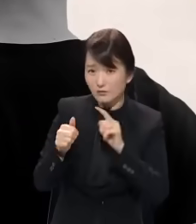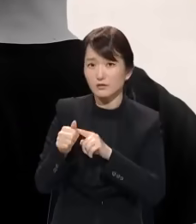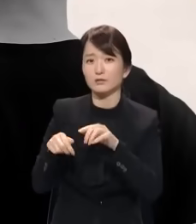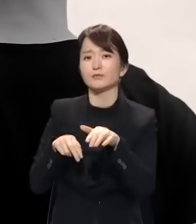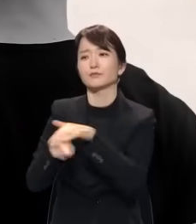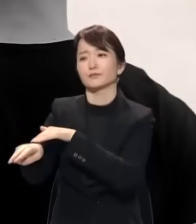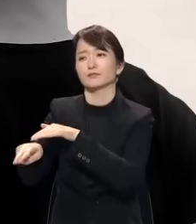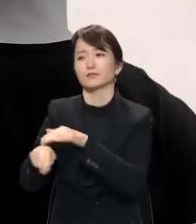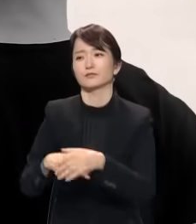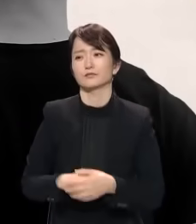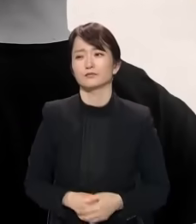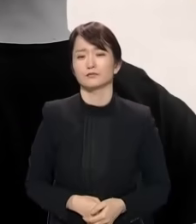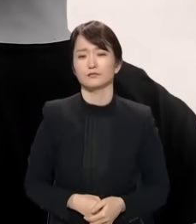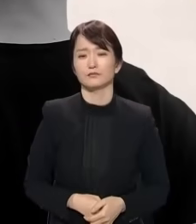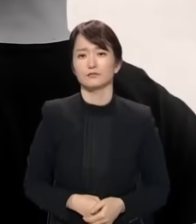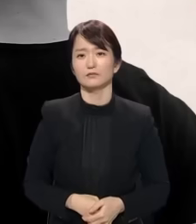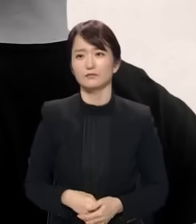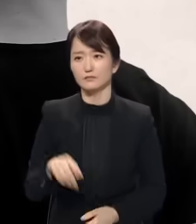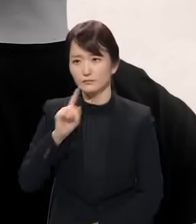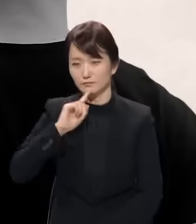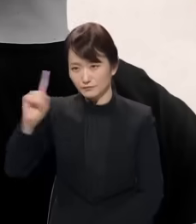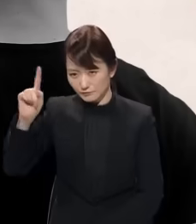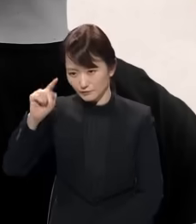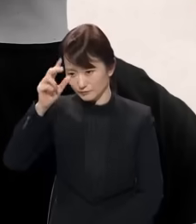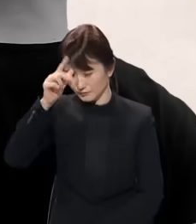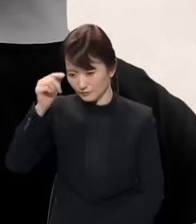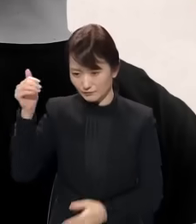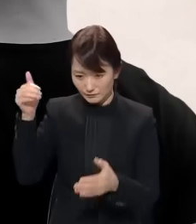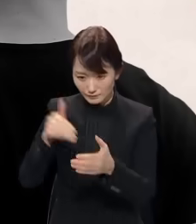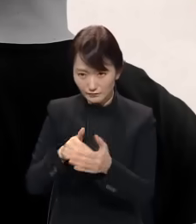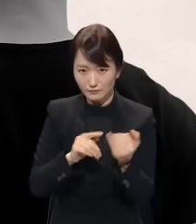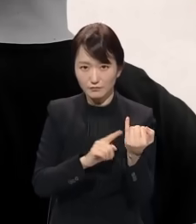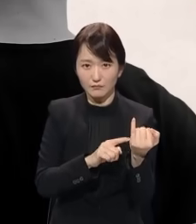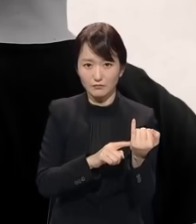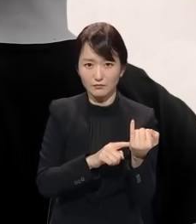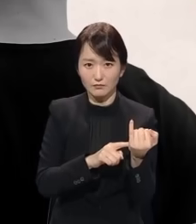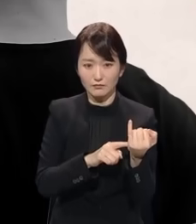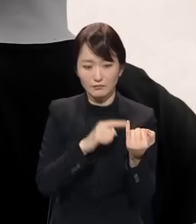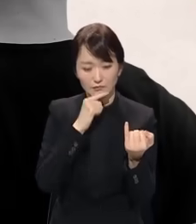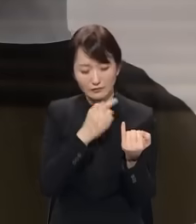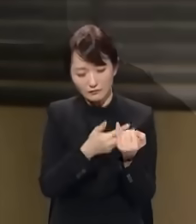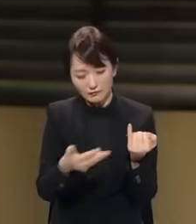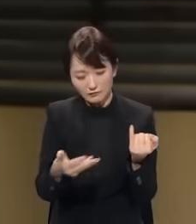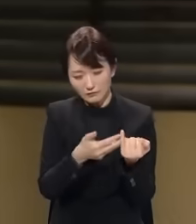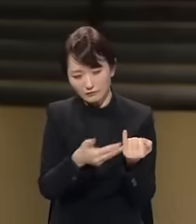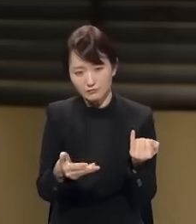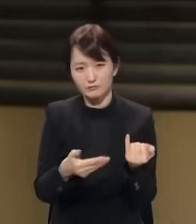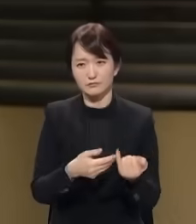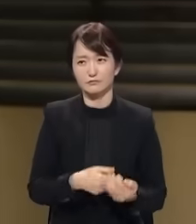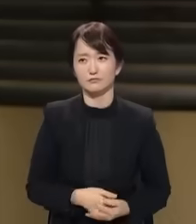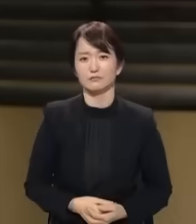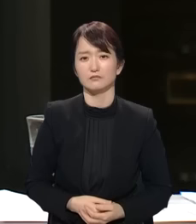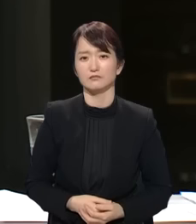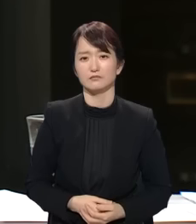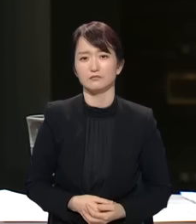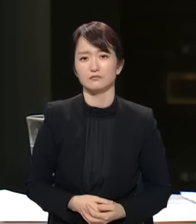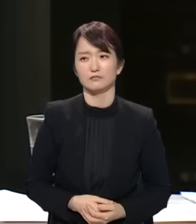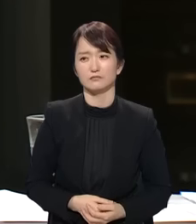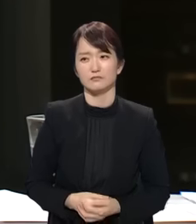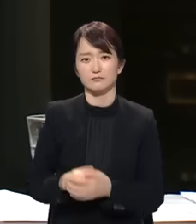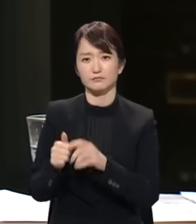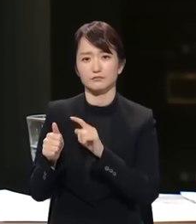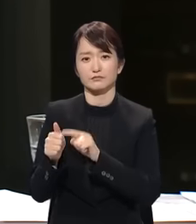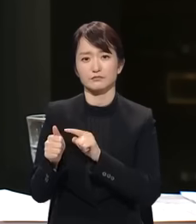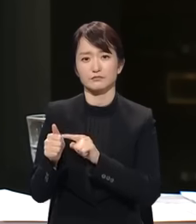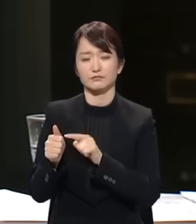도망을 갔다고 하고 신고받고 경찰이 출동했는데 여성이 상당한 피를 흘렸다고 합니다. 자, 이자의